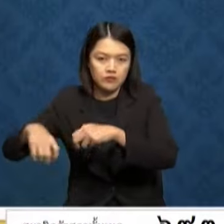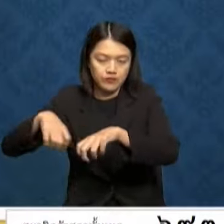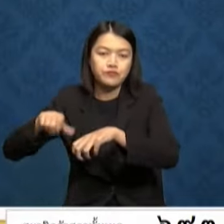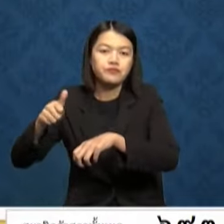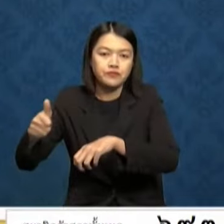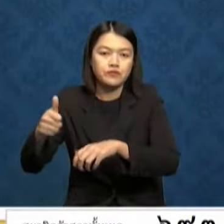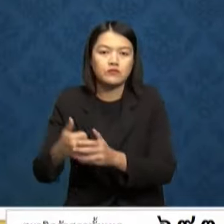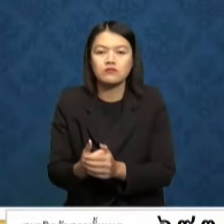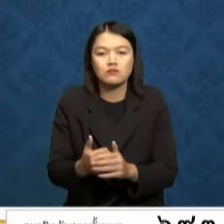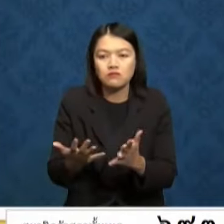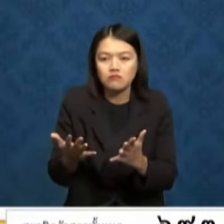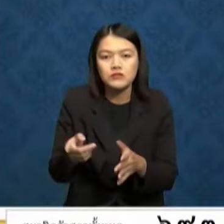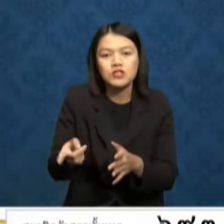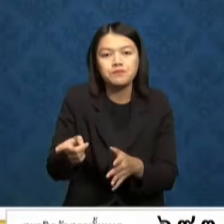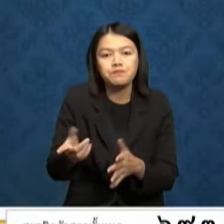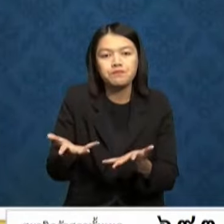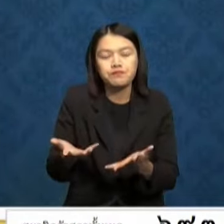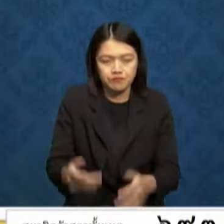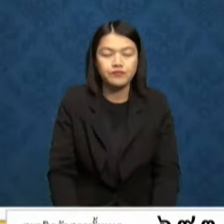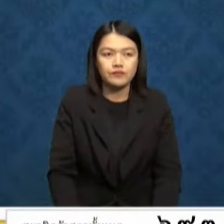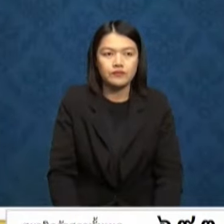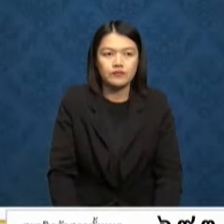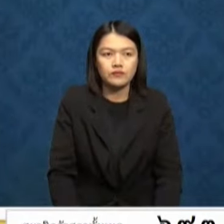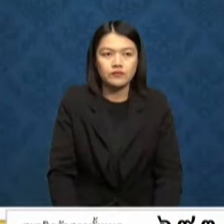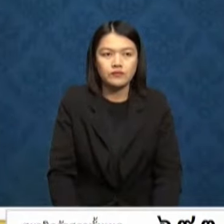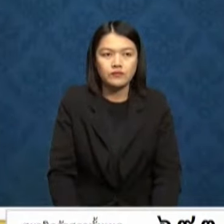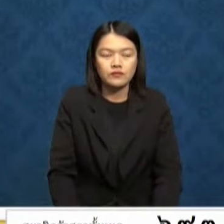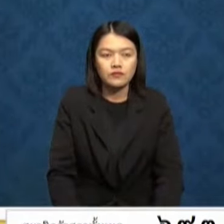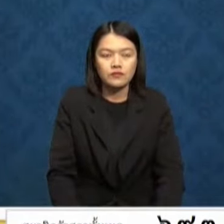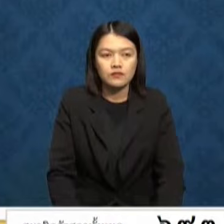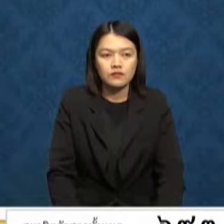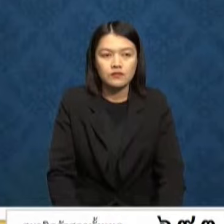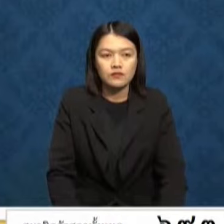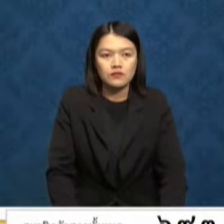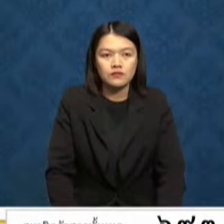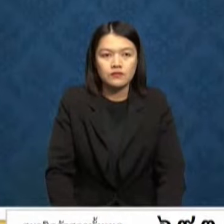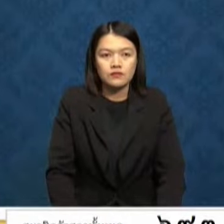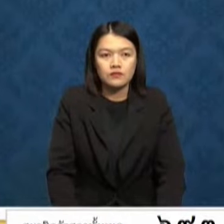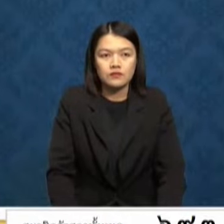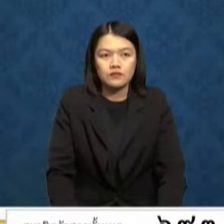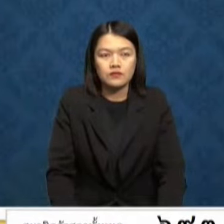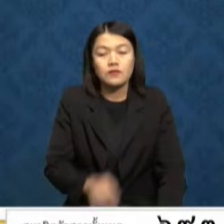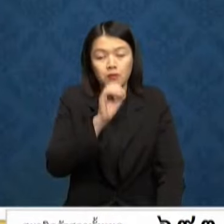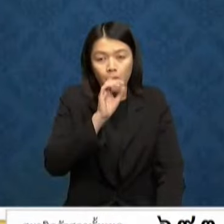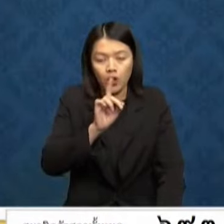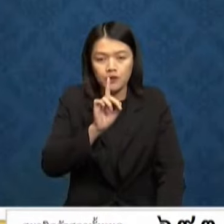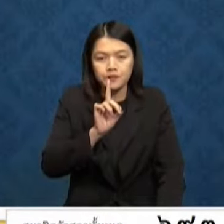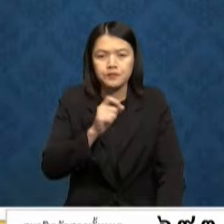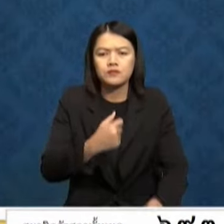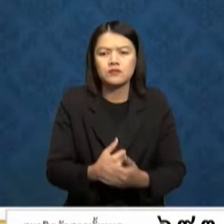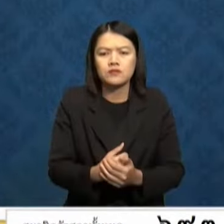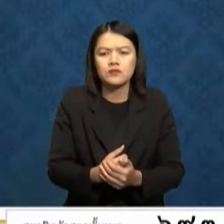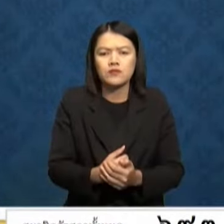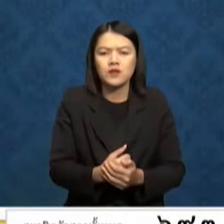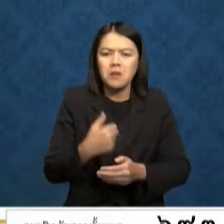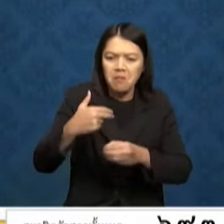เองได้นั้นแทบไม่ได้ขยับเลยครับแล้วนอกจากนั้นยังบอกอีกว่าพลังงานเรา